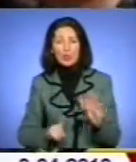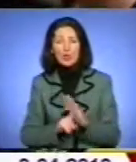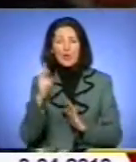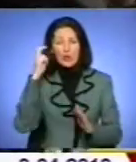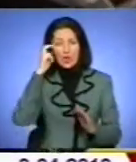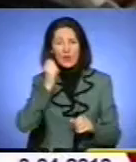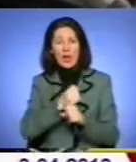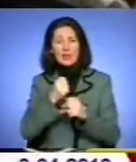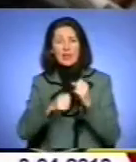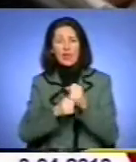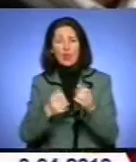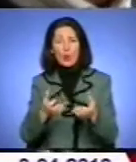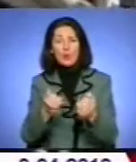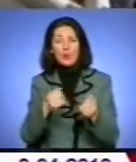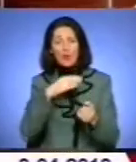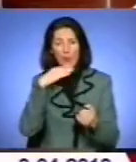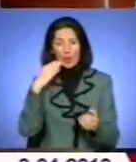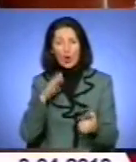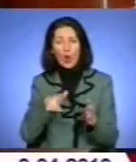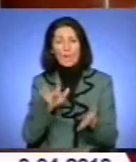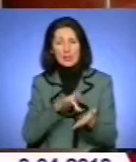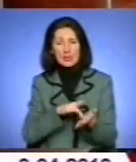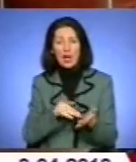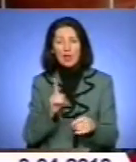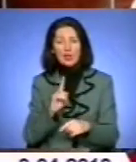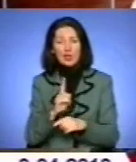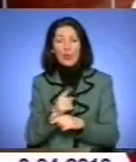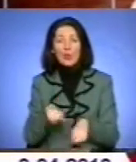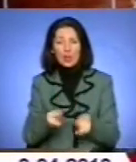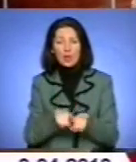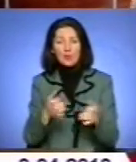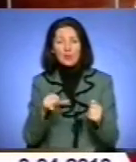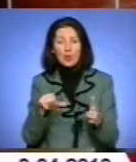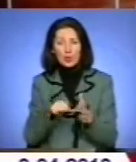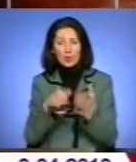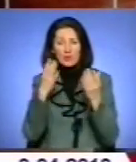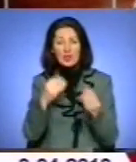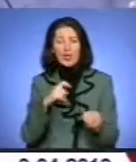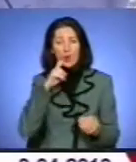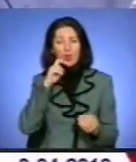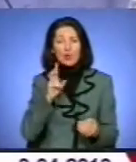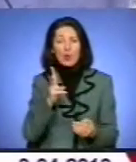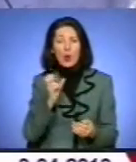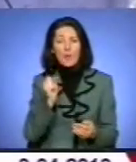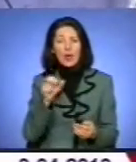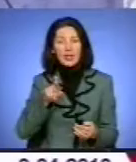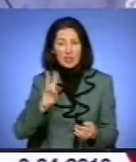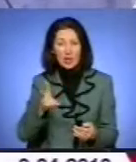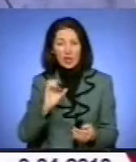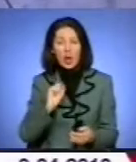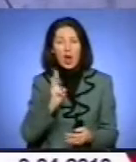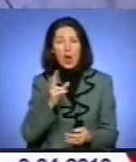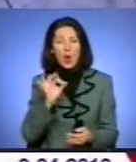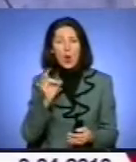багатьох містах. Тернопіль також не залишився осторонь. У День українського баяна та акордеона перед публікою виступили